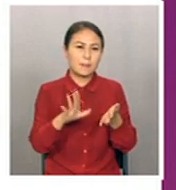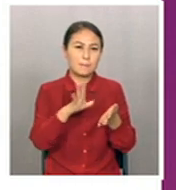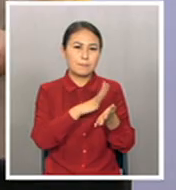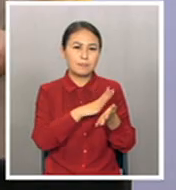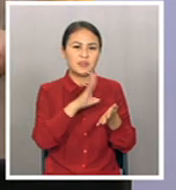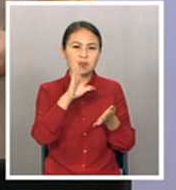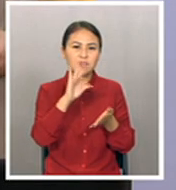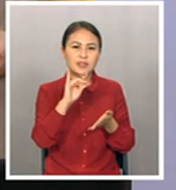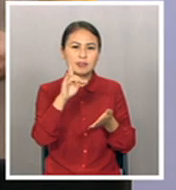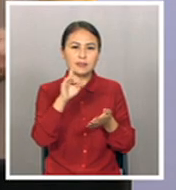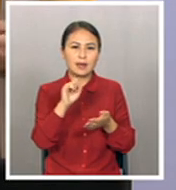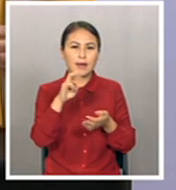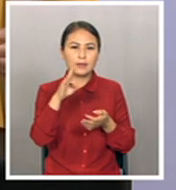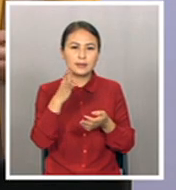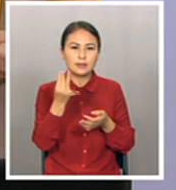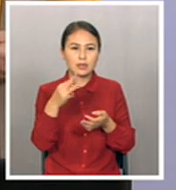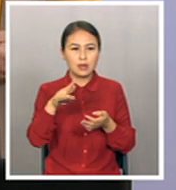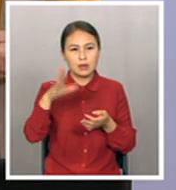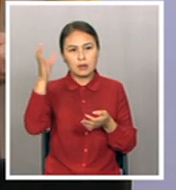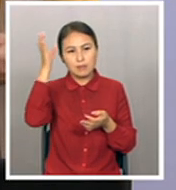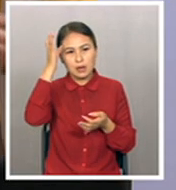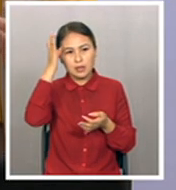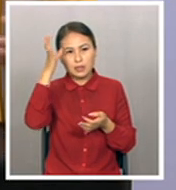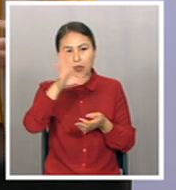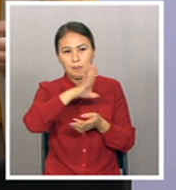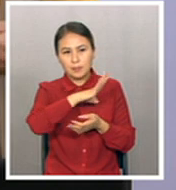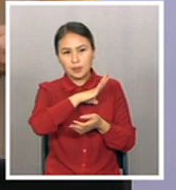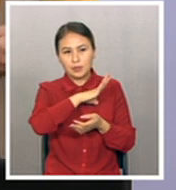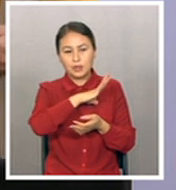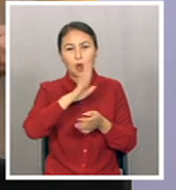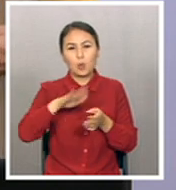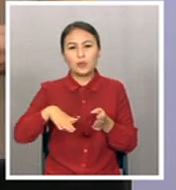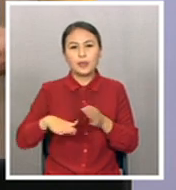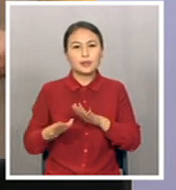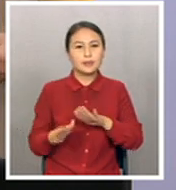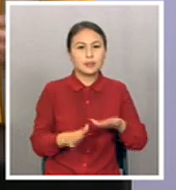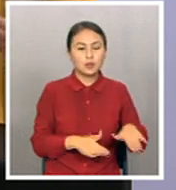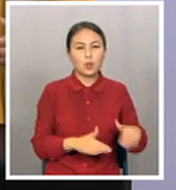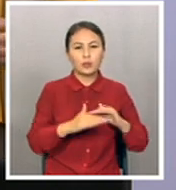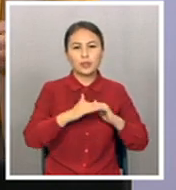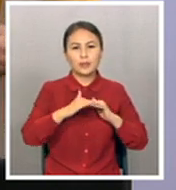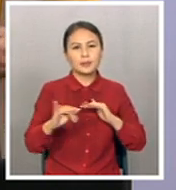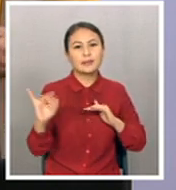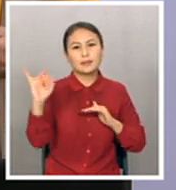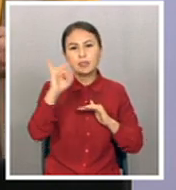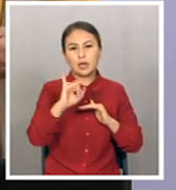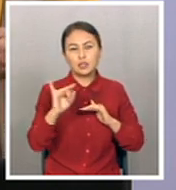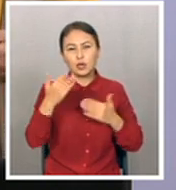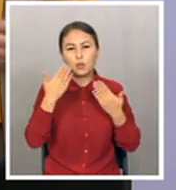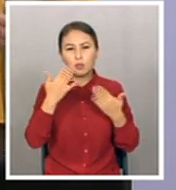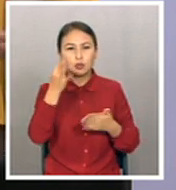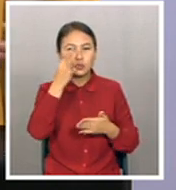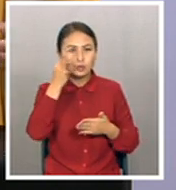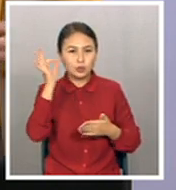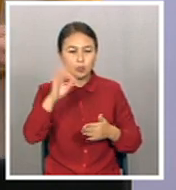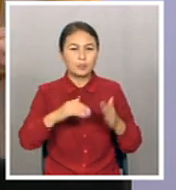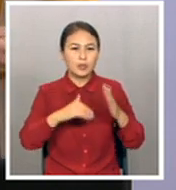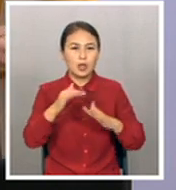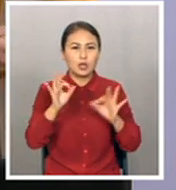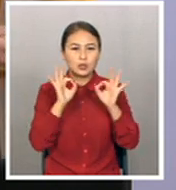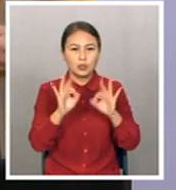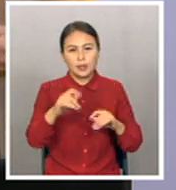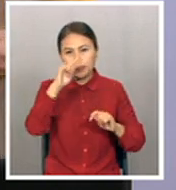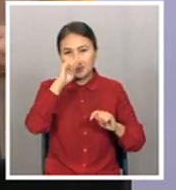Византия ғалымы Прокопий Кесарийский болды. Кейіннен отандық тарихшылар бұл тұжырымдаманың дұрыстығын